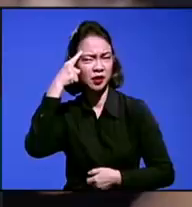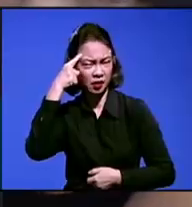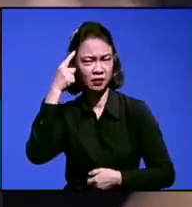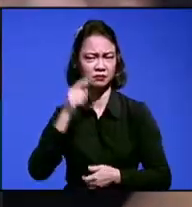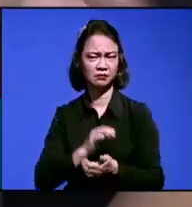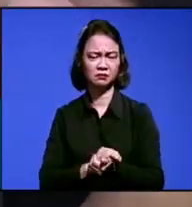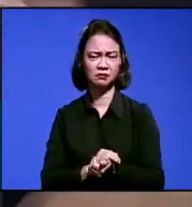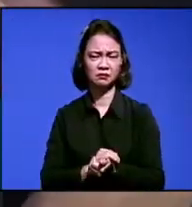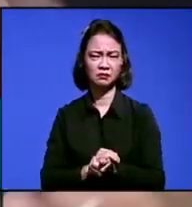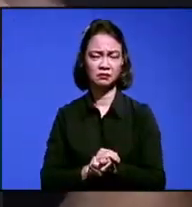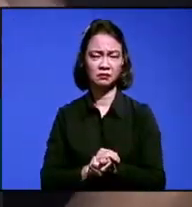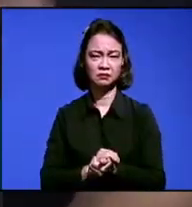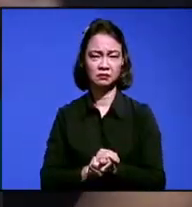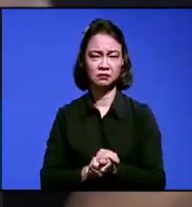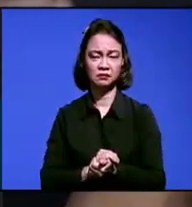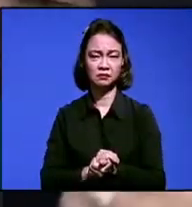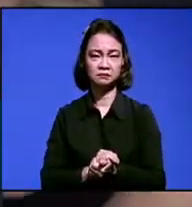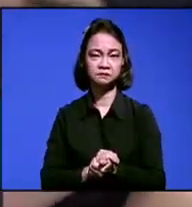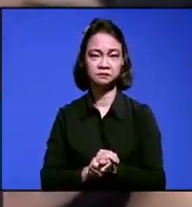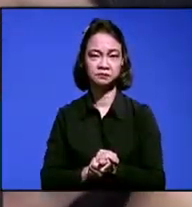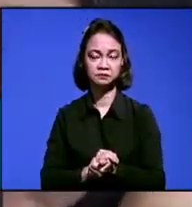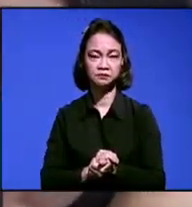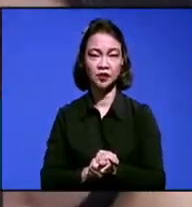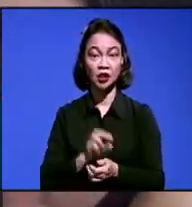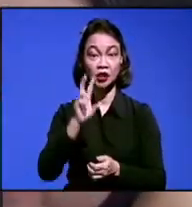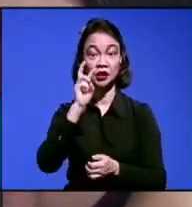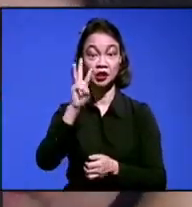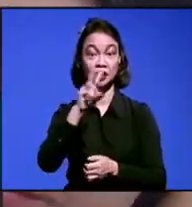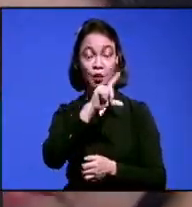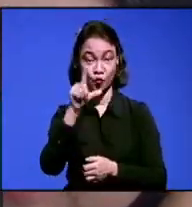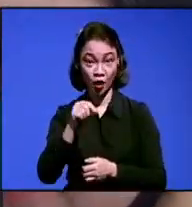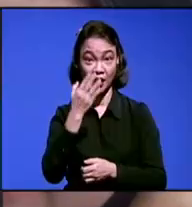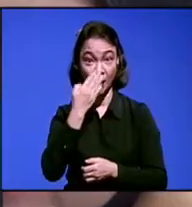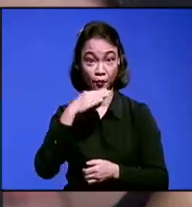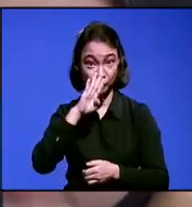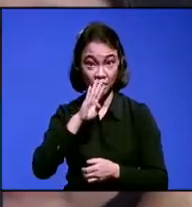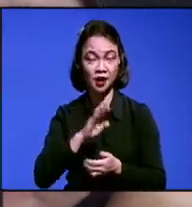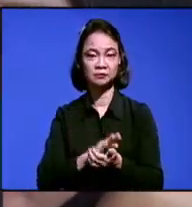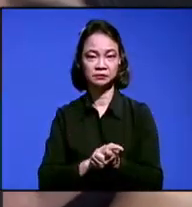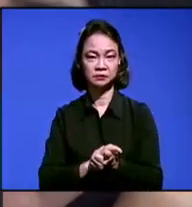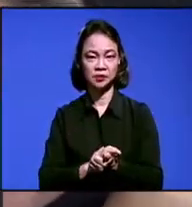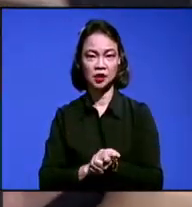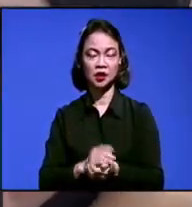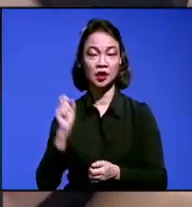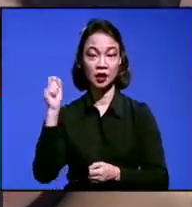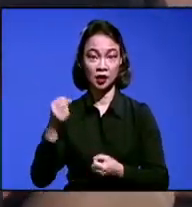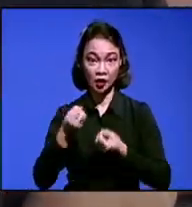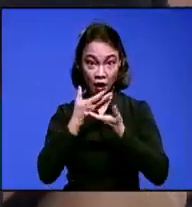Gak nyangka tinggal di sana di subsidiar sebenarnya, dalam 3 bulan. Tapi alhamdulillah ada kabar baik dari